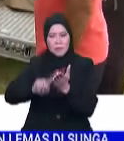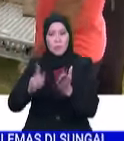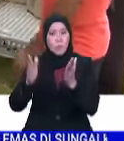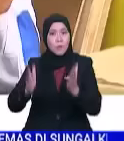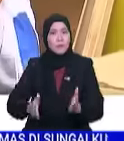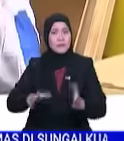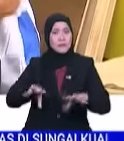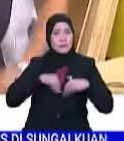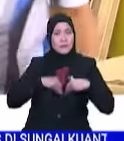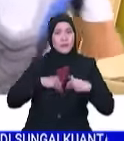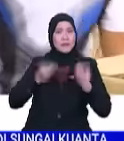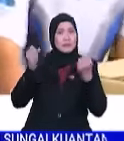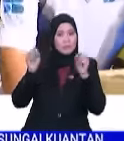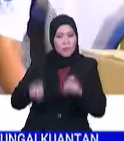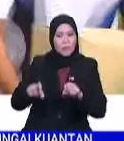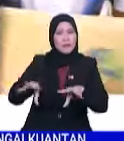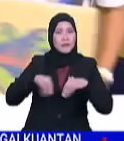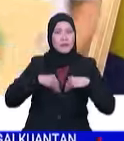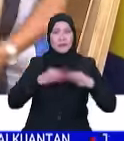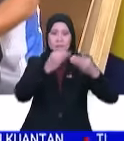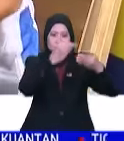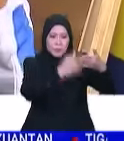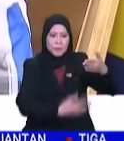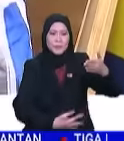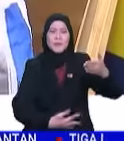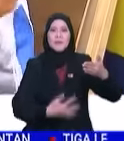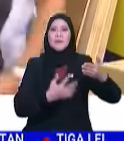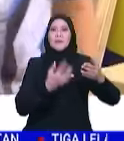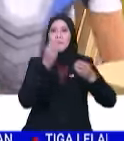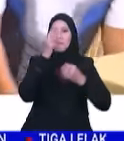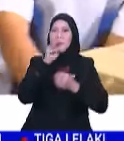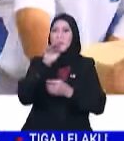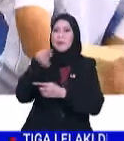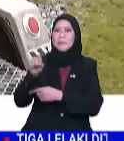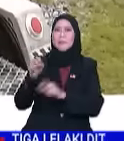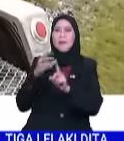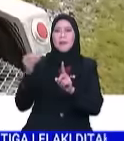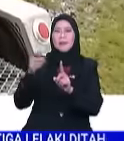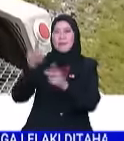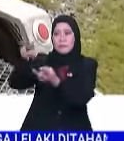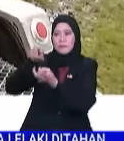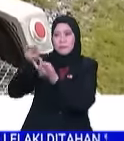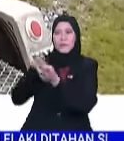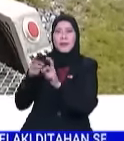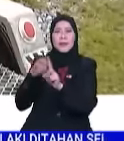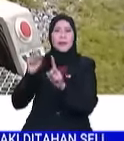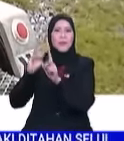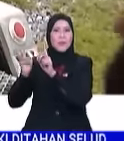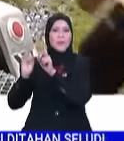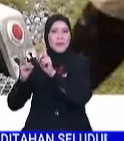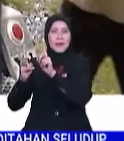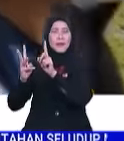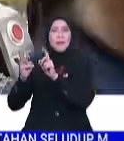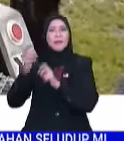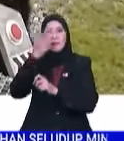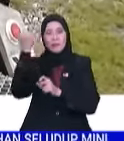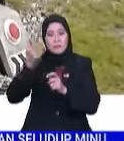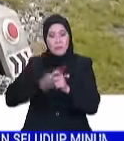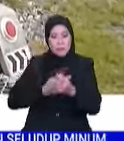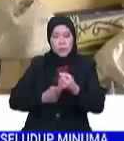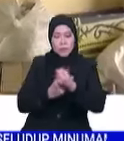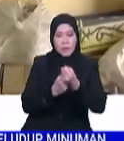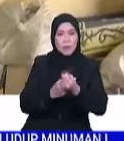penerima yang layak mengikut data MAIPS selain mendapatkan maklumat daripada Jabatan Kebajikan Masyarakat Negeri agar setiap